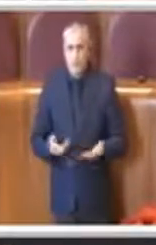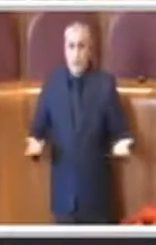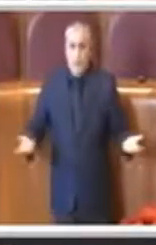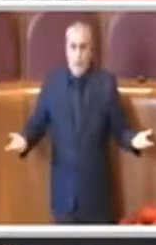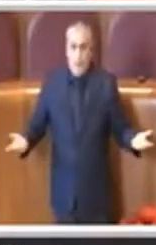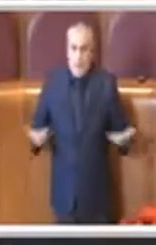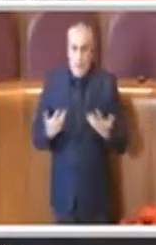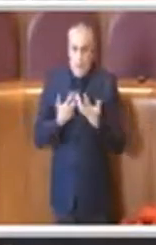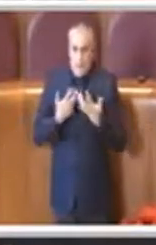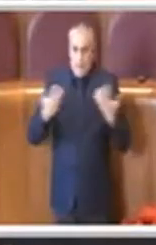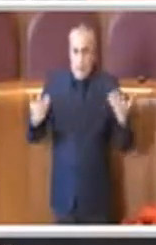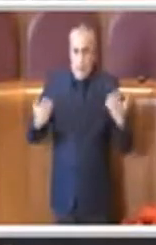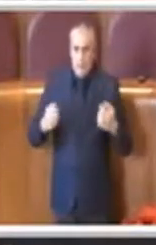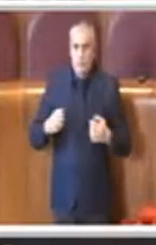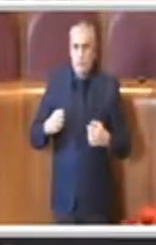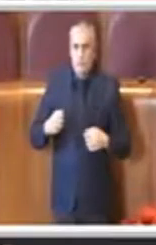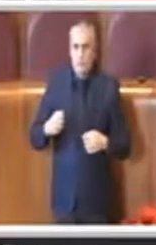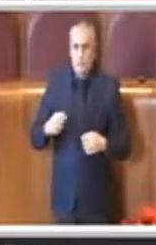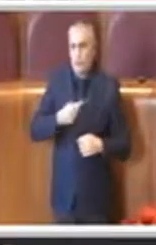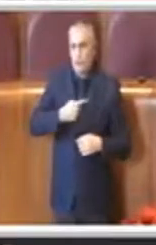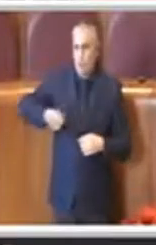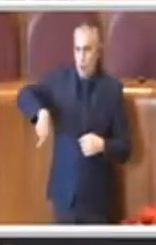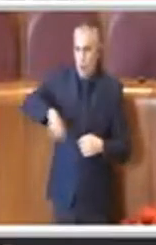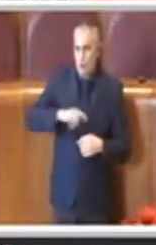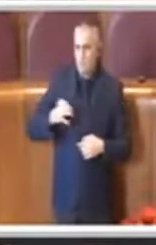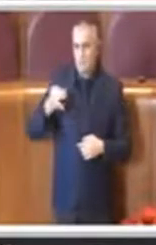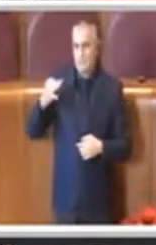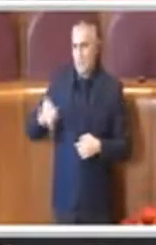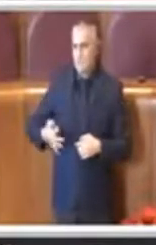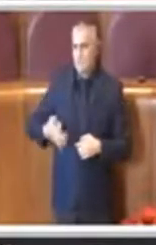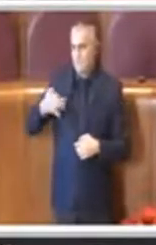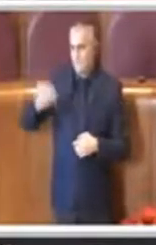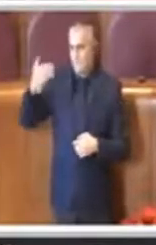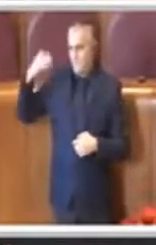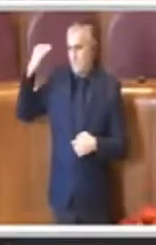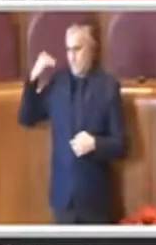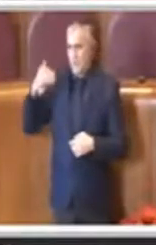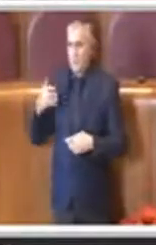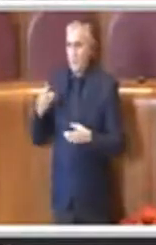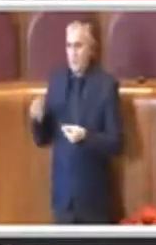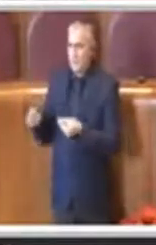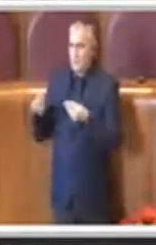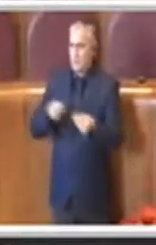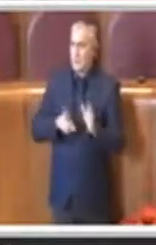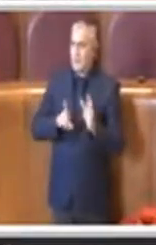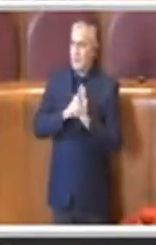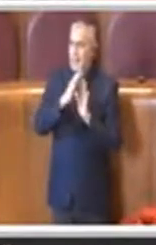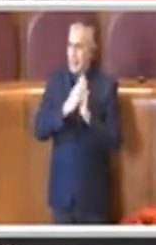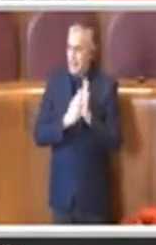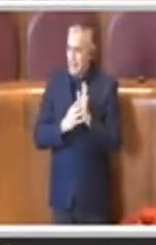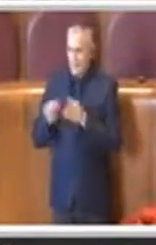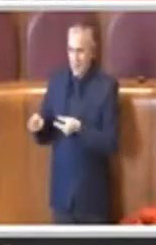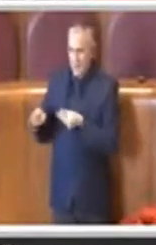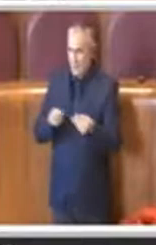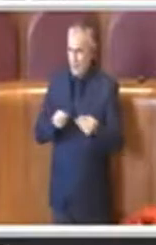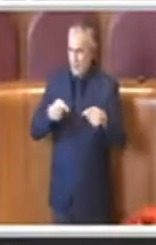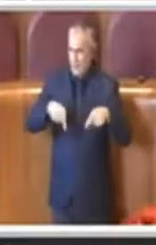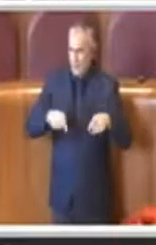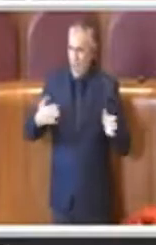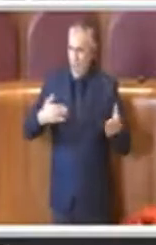Ovviamente per noi questo, come ogni volta che siamo riusciti a portare in aula delibere di questo tipo, per noi questo è un